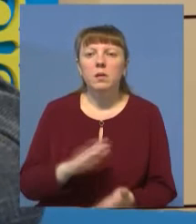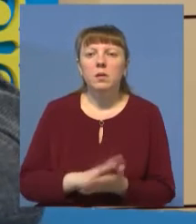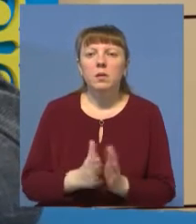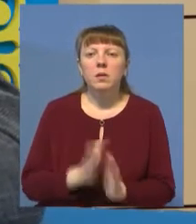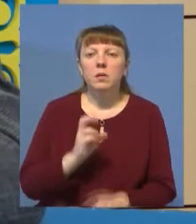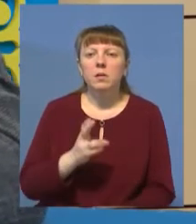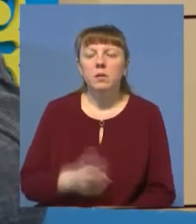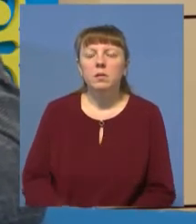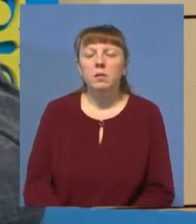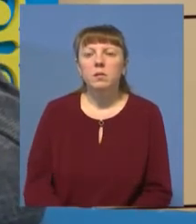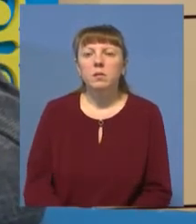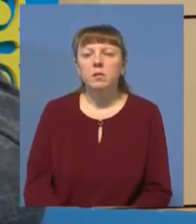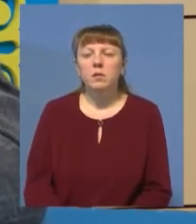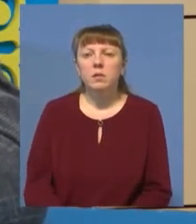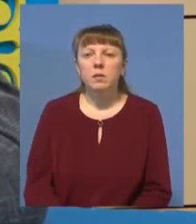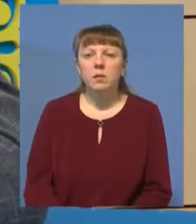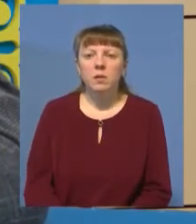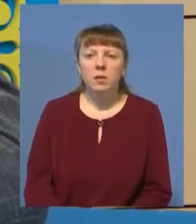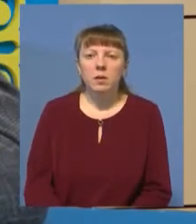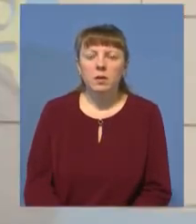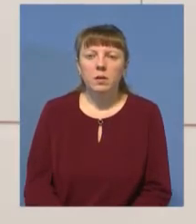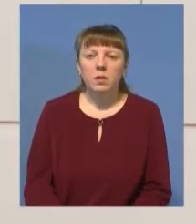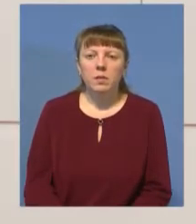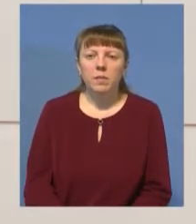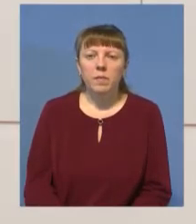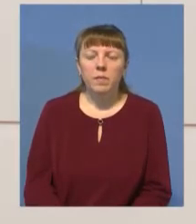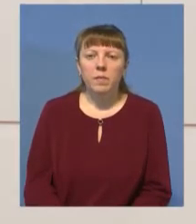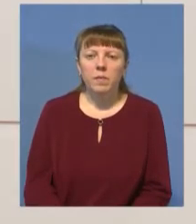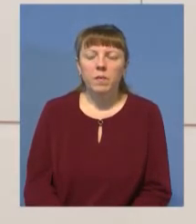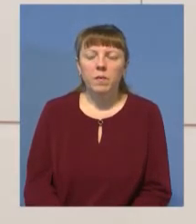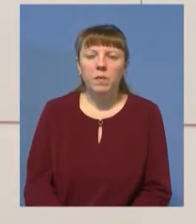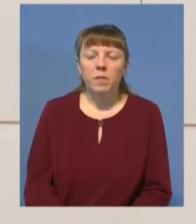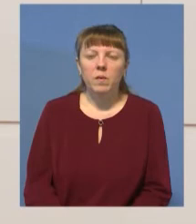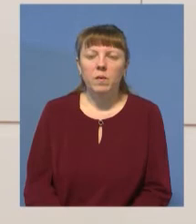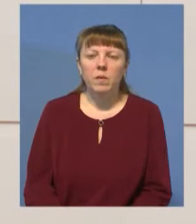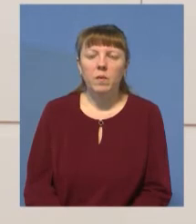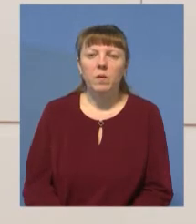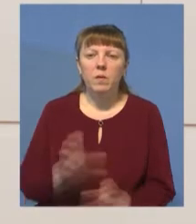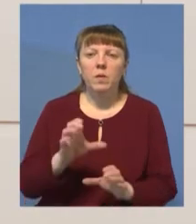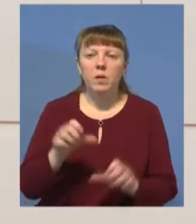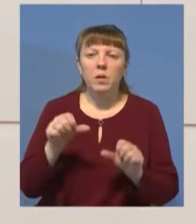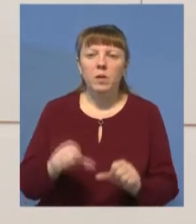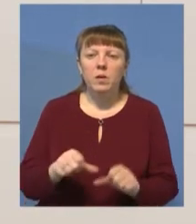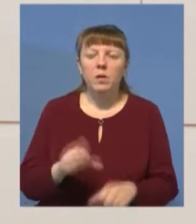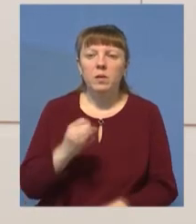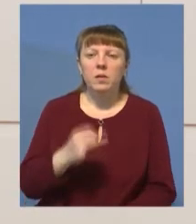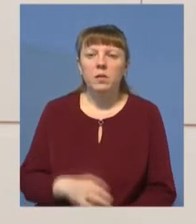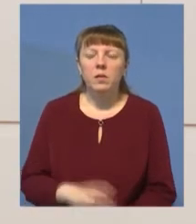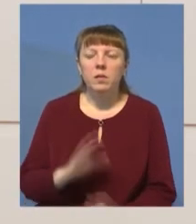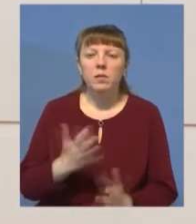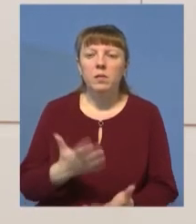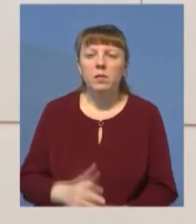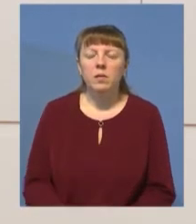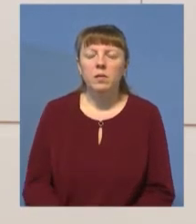сроки. Вот в этом случае как вопрос решается? В принципе, это предусмотрено законом о защите потребителей. В случае,